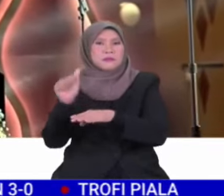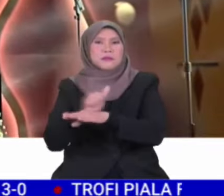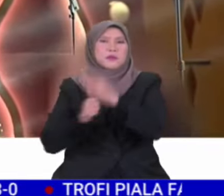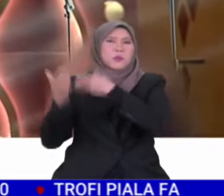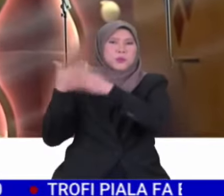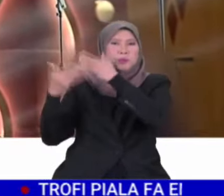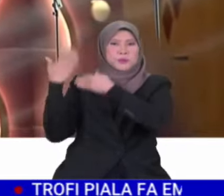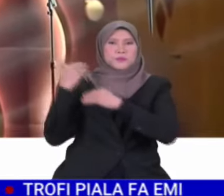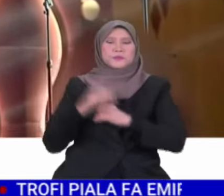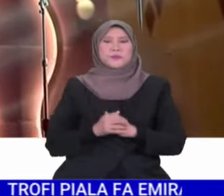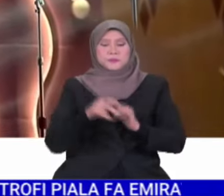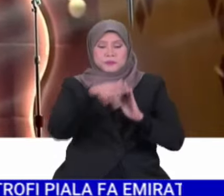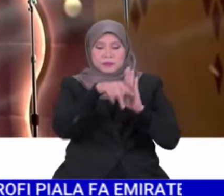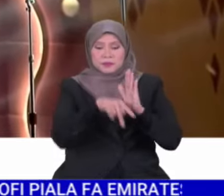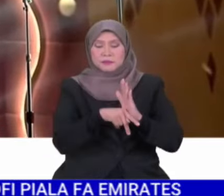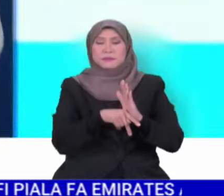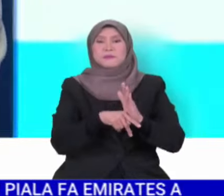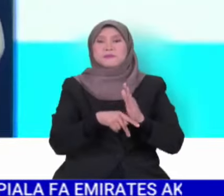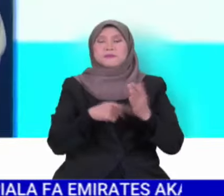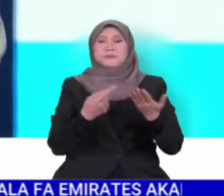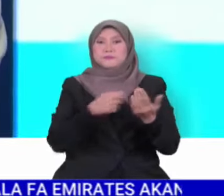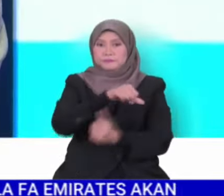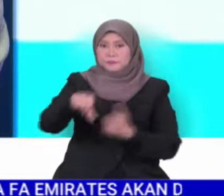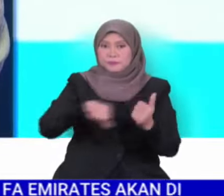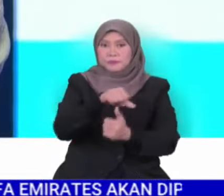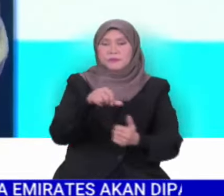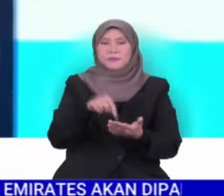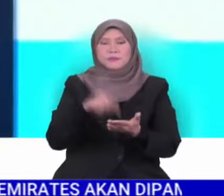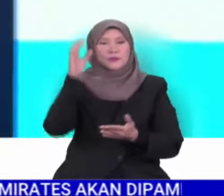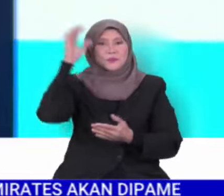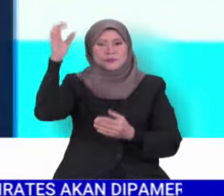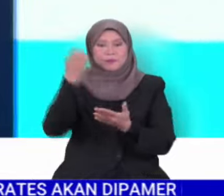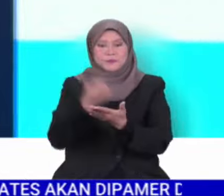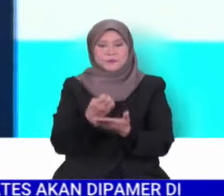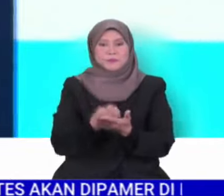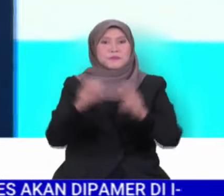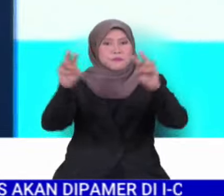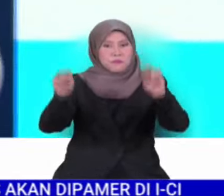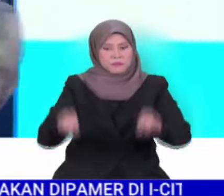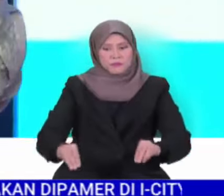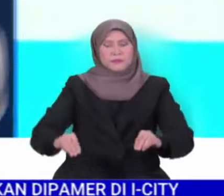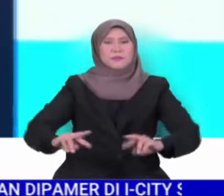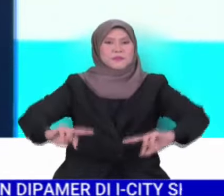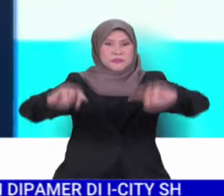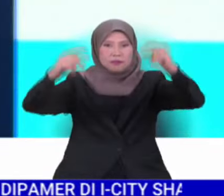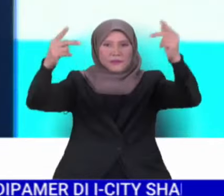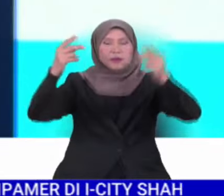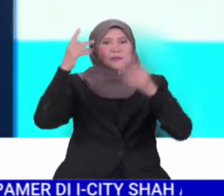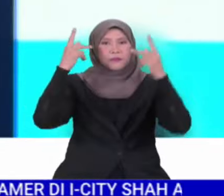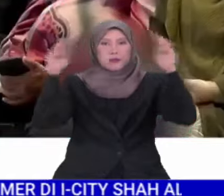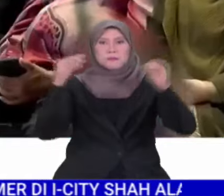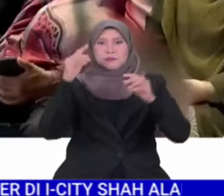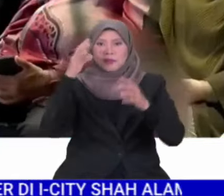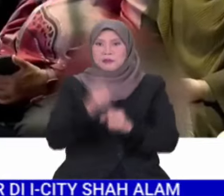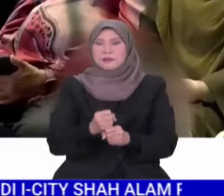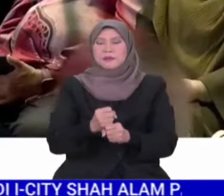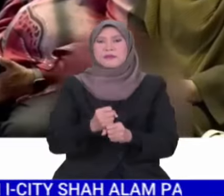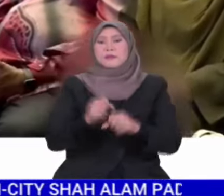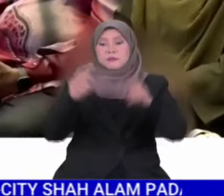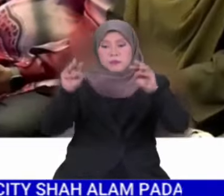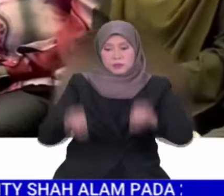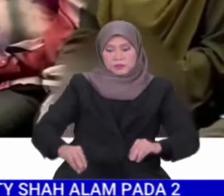Tambah beliau, prinsip keadilan sosial juga menjadi tunjang kepada konsep ekonomi manusiawi. Perdana Menteri yakin ekonomi